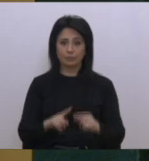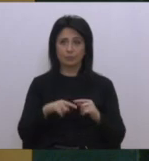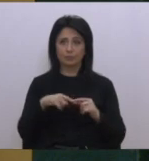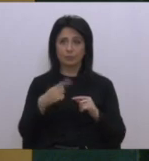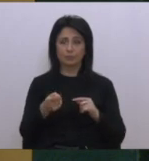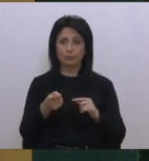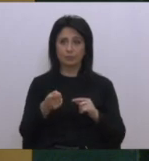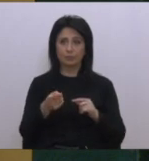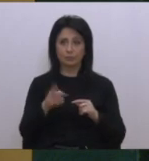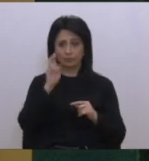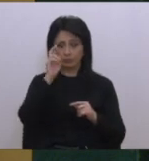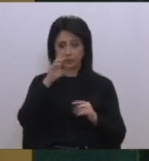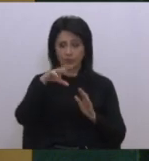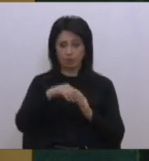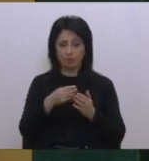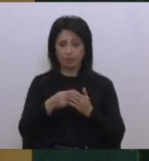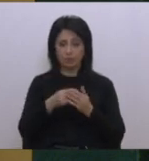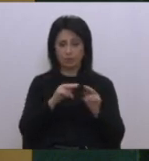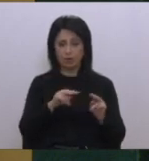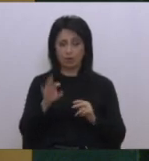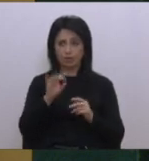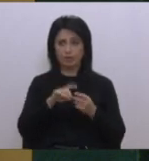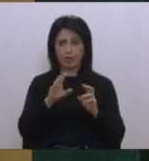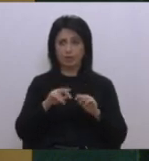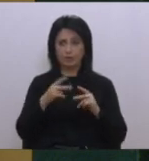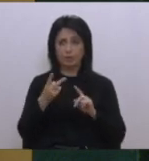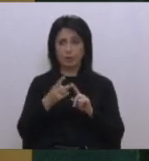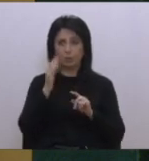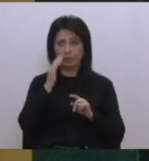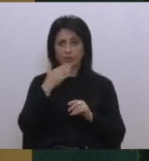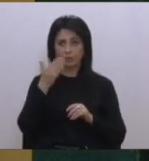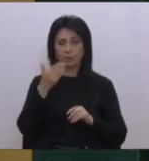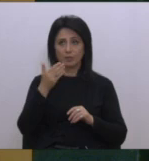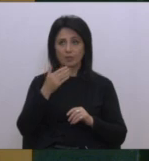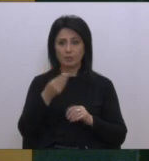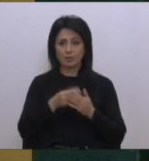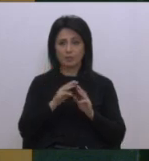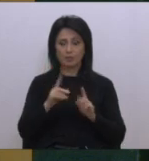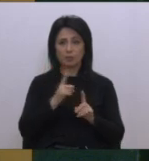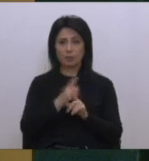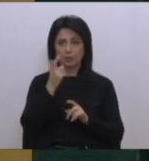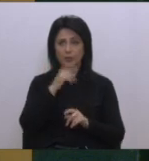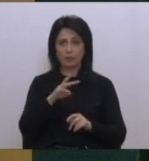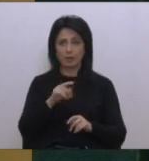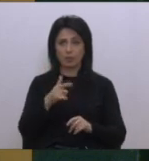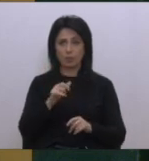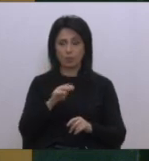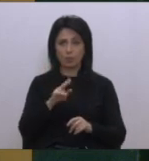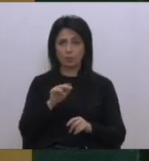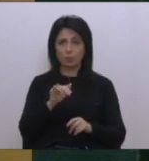შემდეგი სახელმწიფო შიდა ფინანსური კონტროლის შესახებ კანონმდებლობა მეორე მოსმენი მოხსენებელი ფინანსთა მინისტრის მოადგილე ბატონი მიხეილ